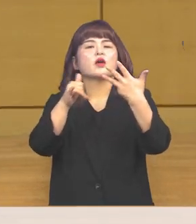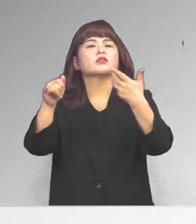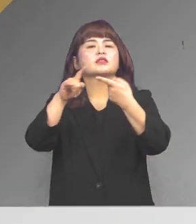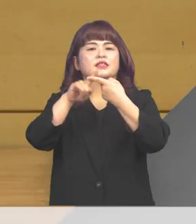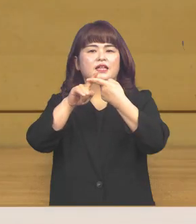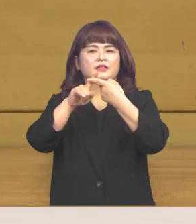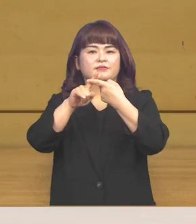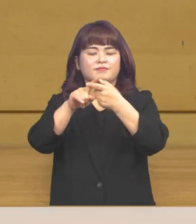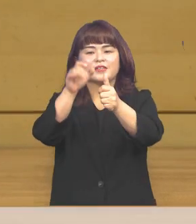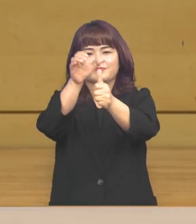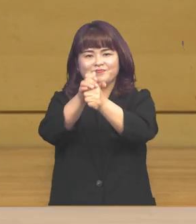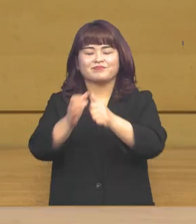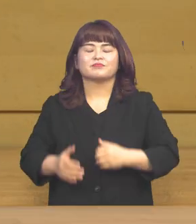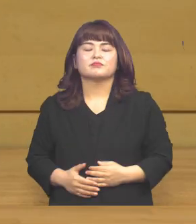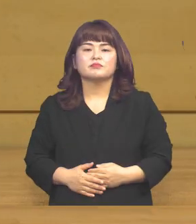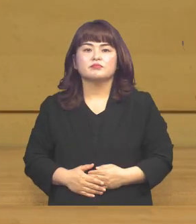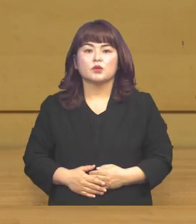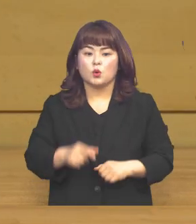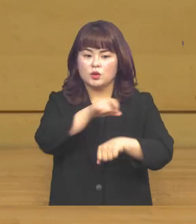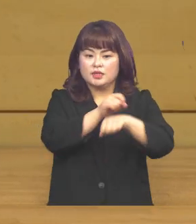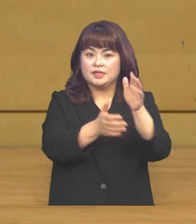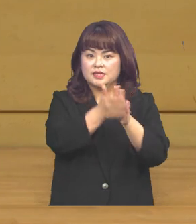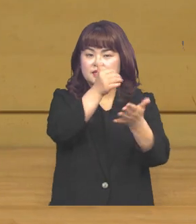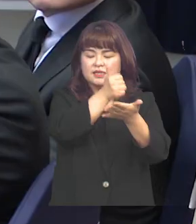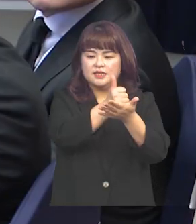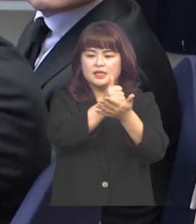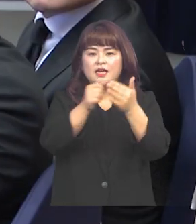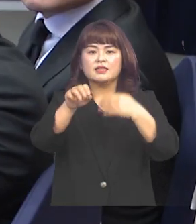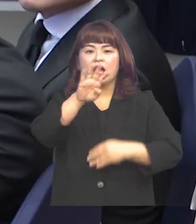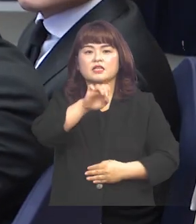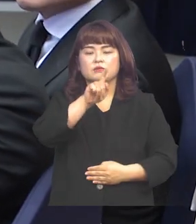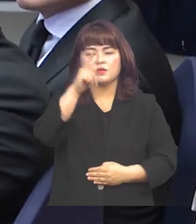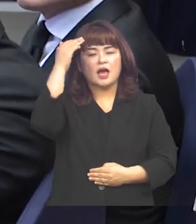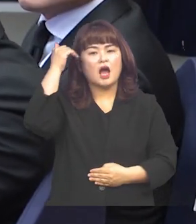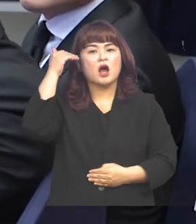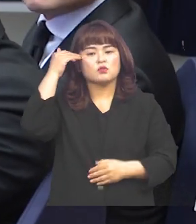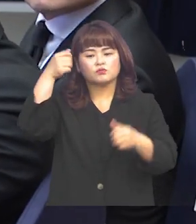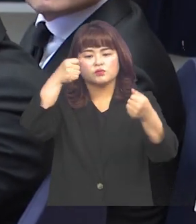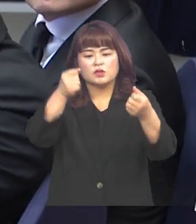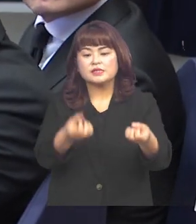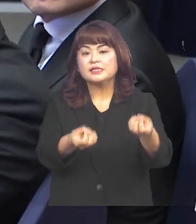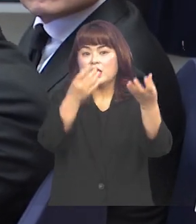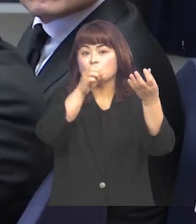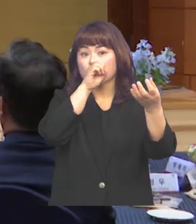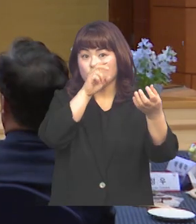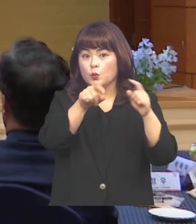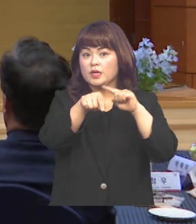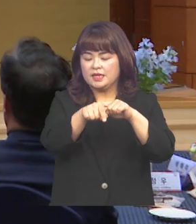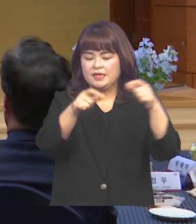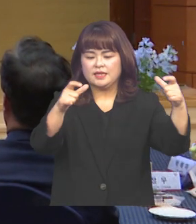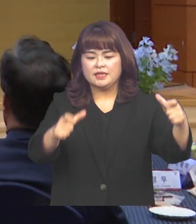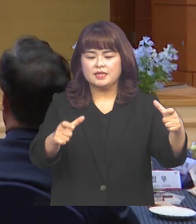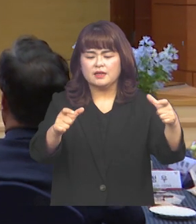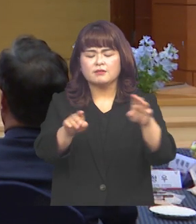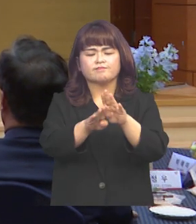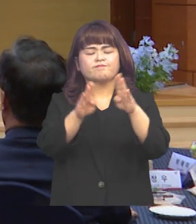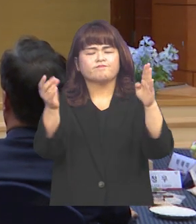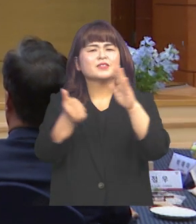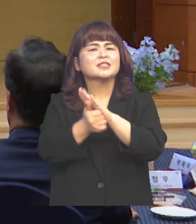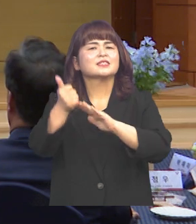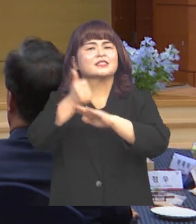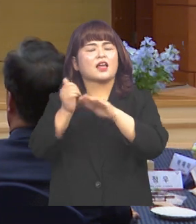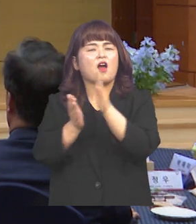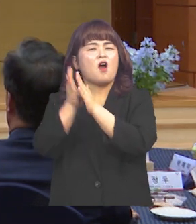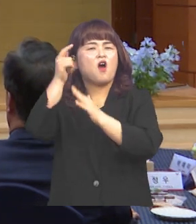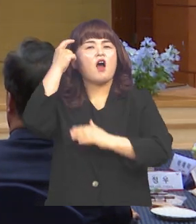위촉장을 수여했습니다. 이상일 용인특례시장은 제42회 대한민국 연극제 용인이 용인에서 열리는 것을